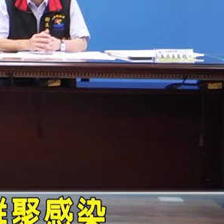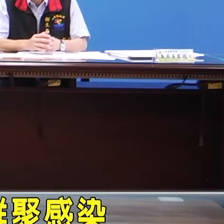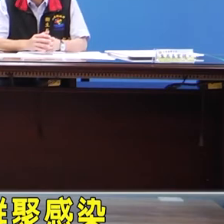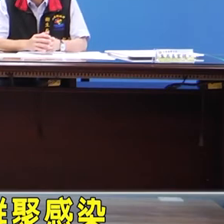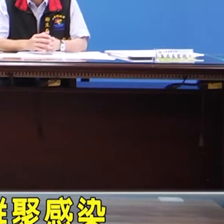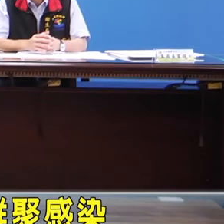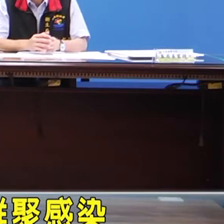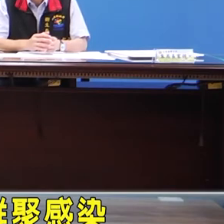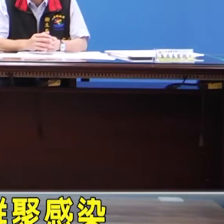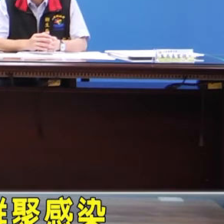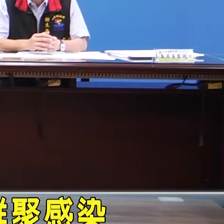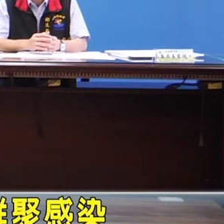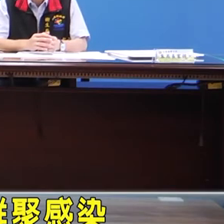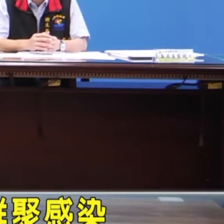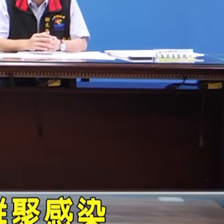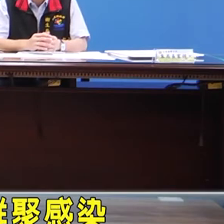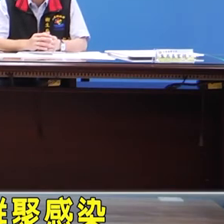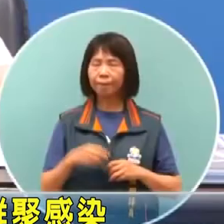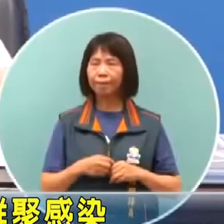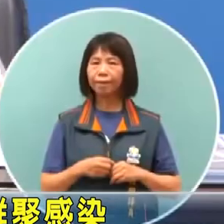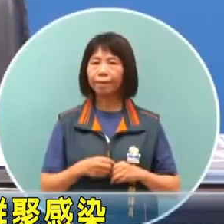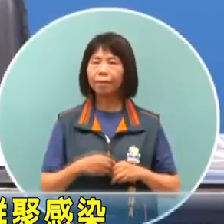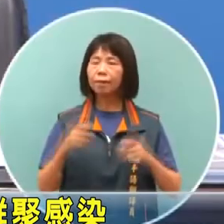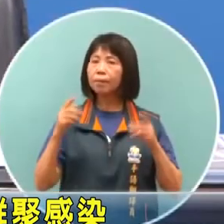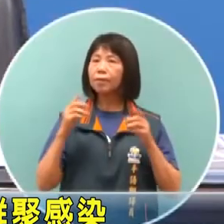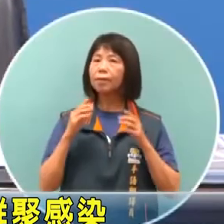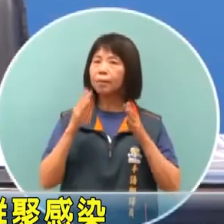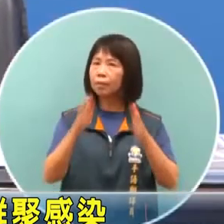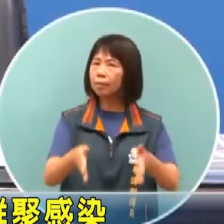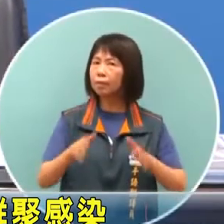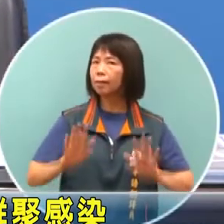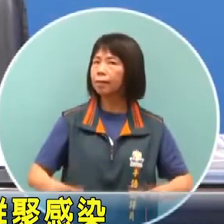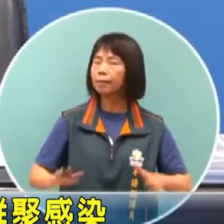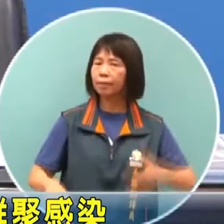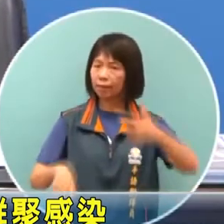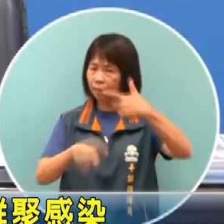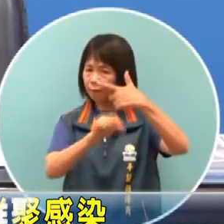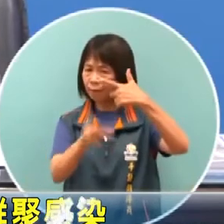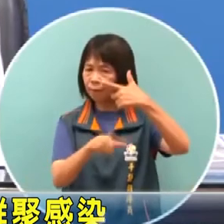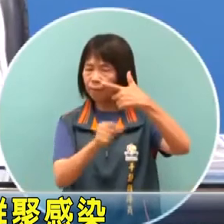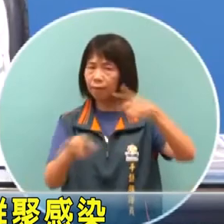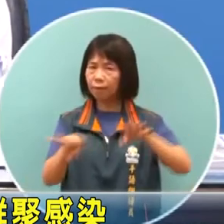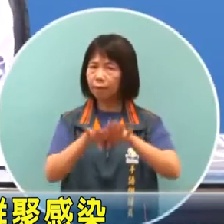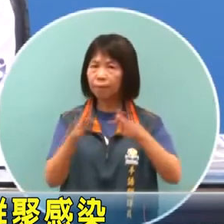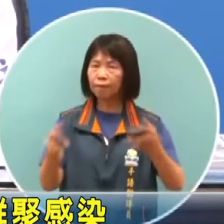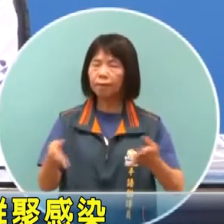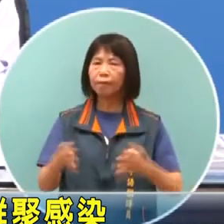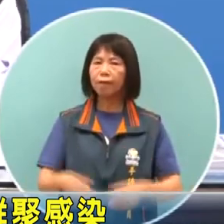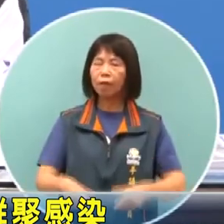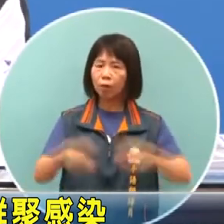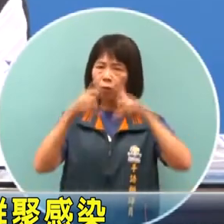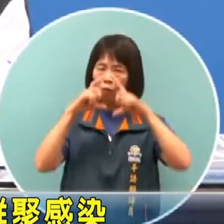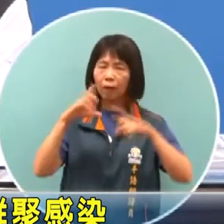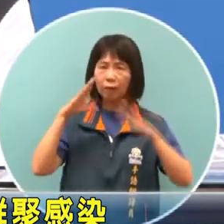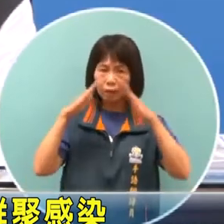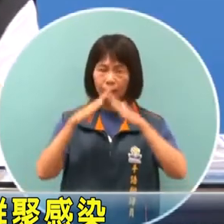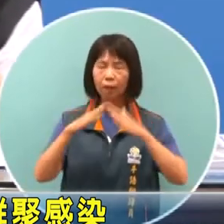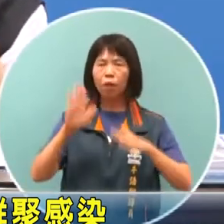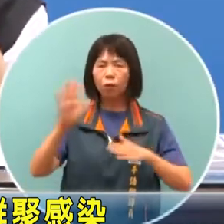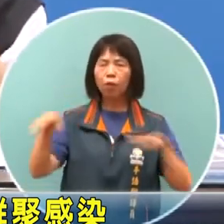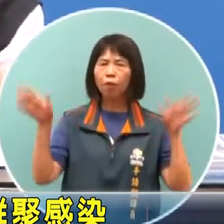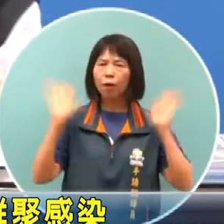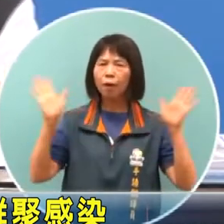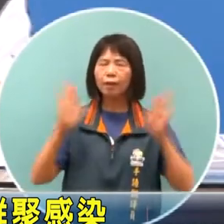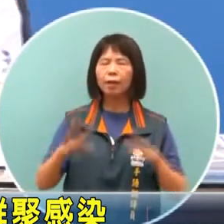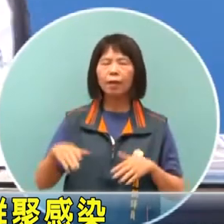天前往花莲市卫生所进行检疫。 对于现在六月开始要返乡，有些孩子要